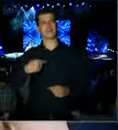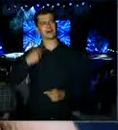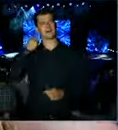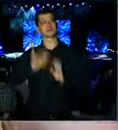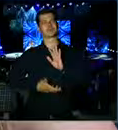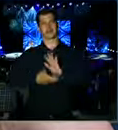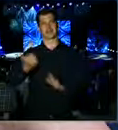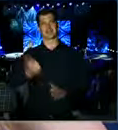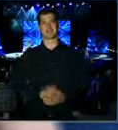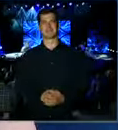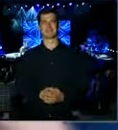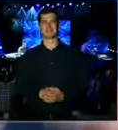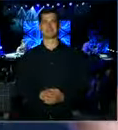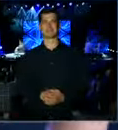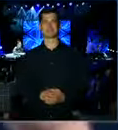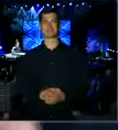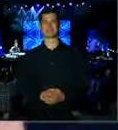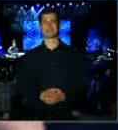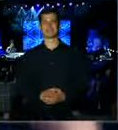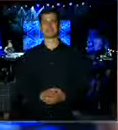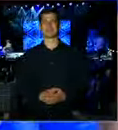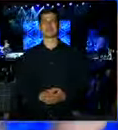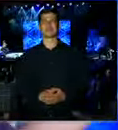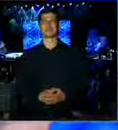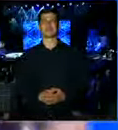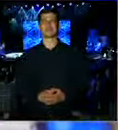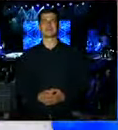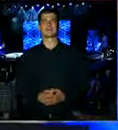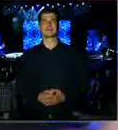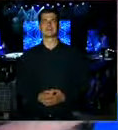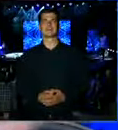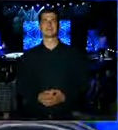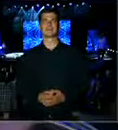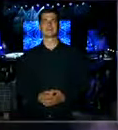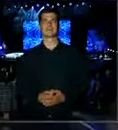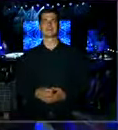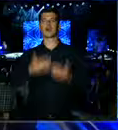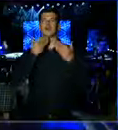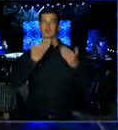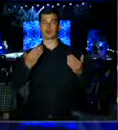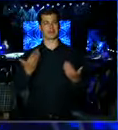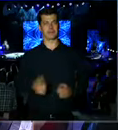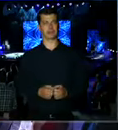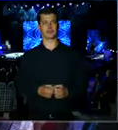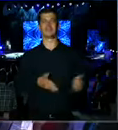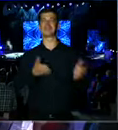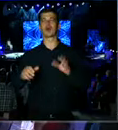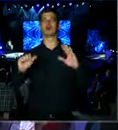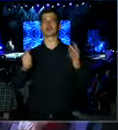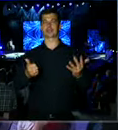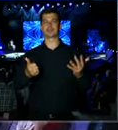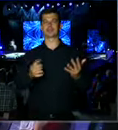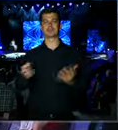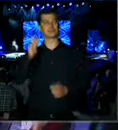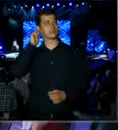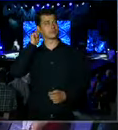Ciekawe. Dziękujemy bardzo. A z numerem 6 na scenę